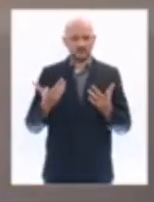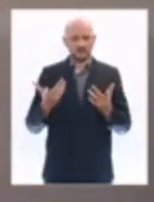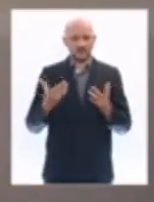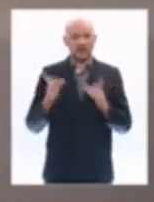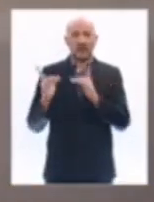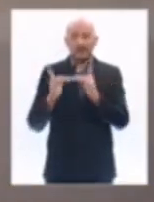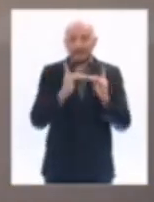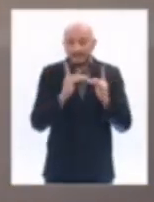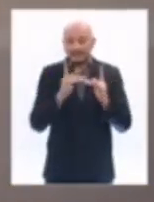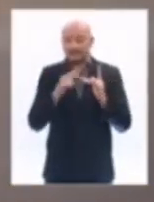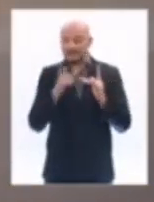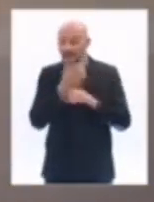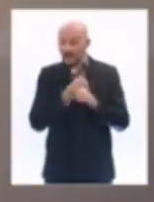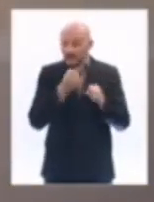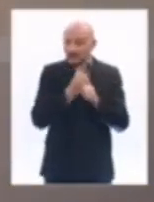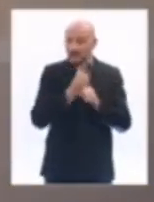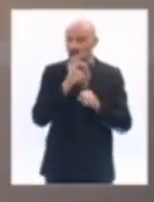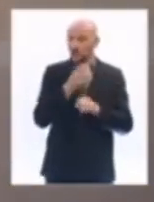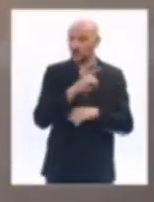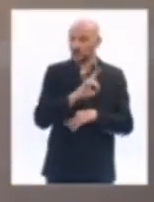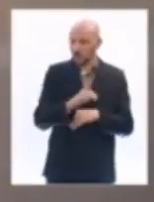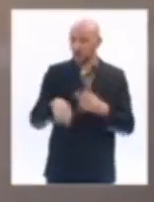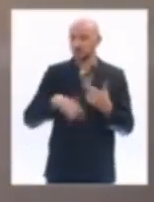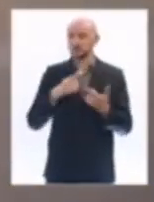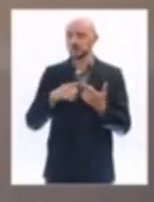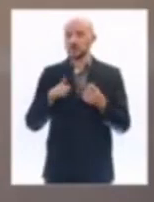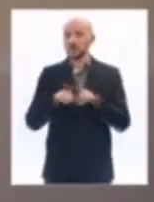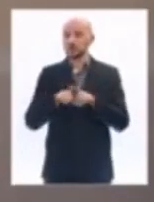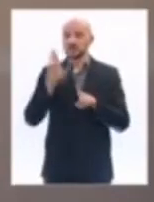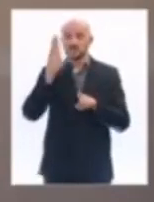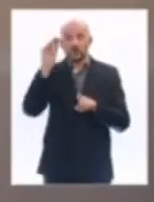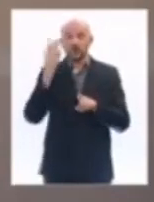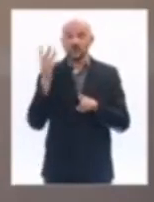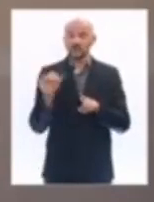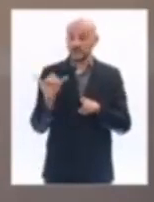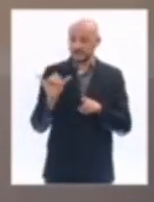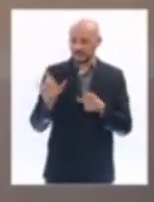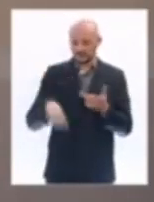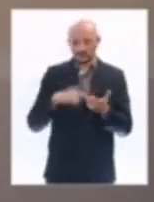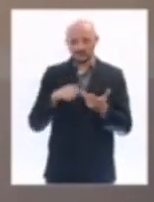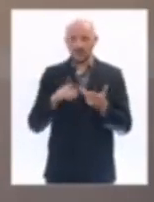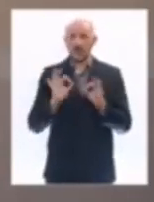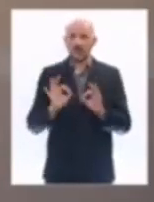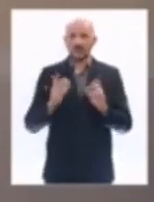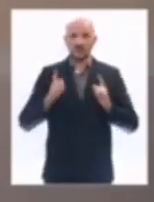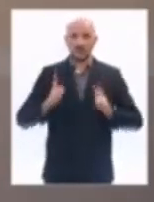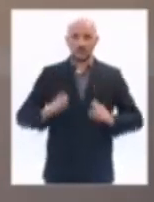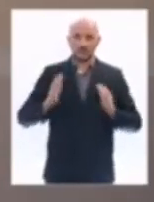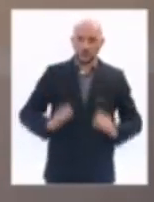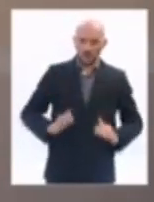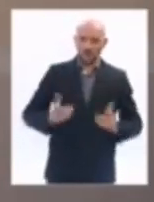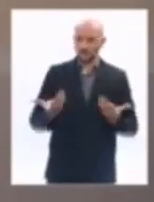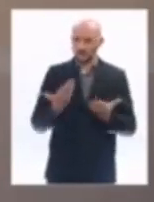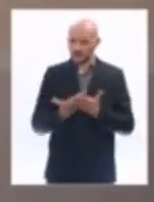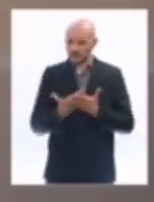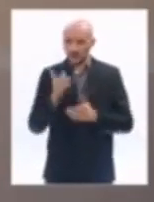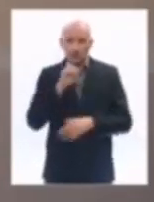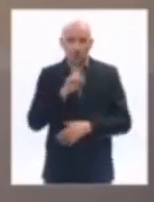Ministre, messieurs les ministres, Florent Tardif pour CNews Canal+. Je vais me permettre de rebondir sur la question de ma consoeur de BFM